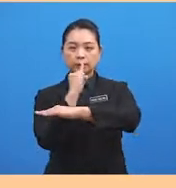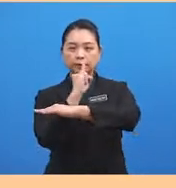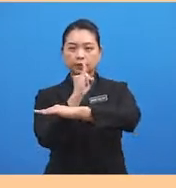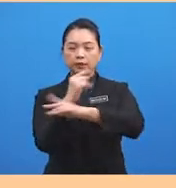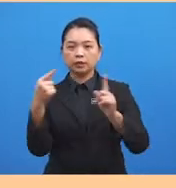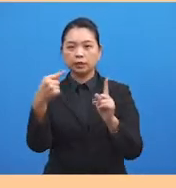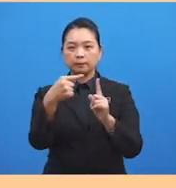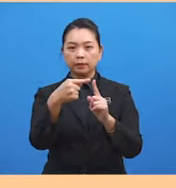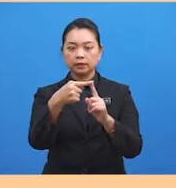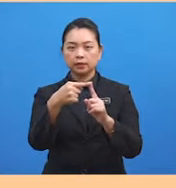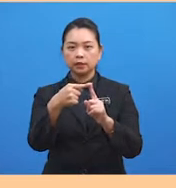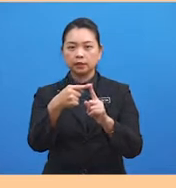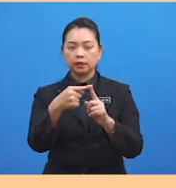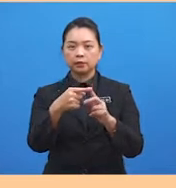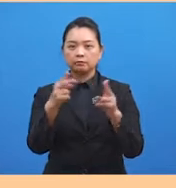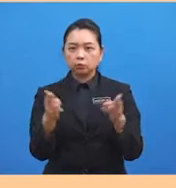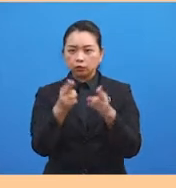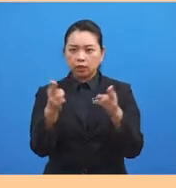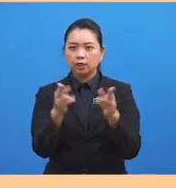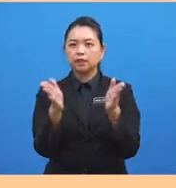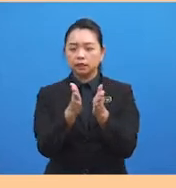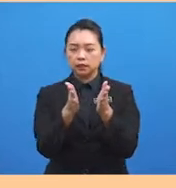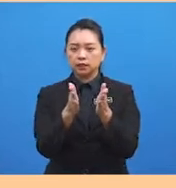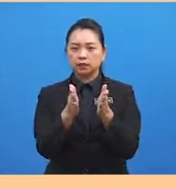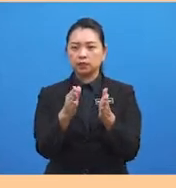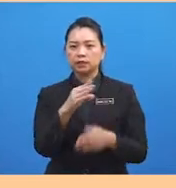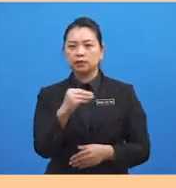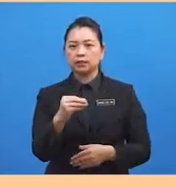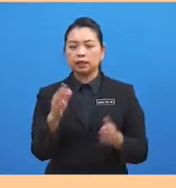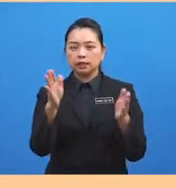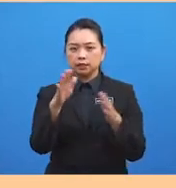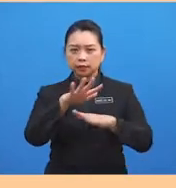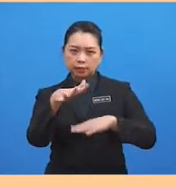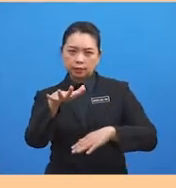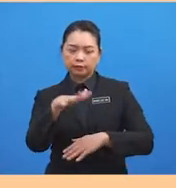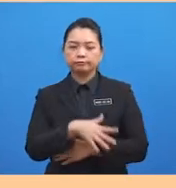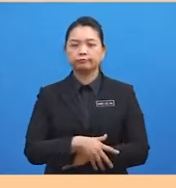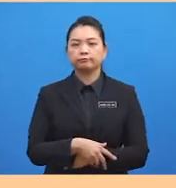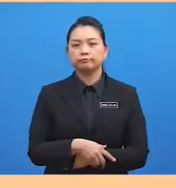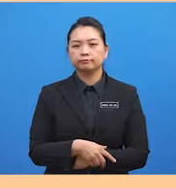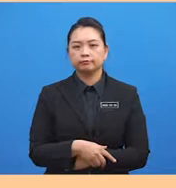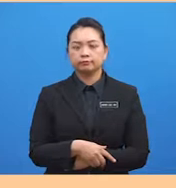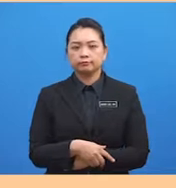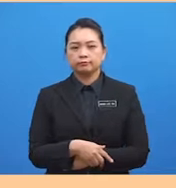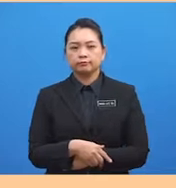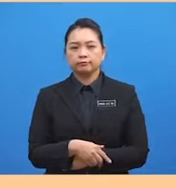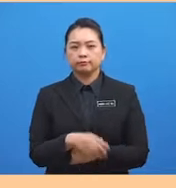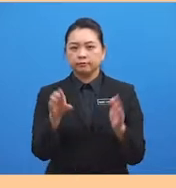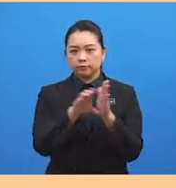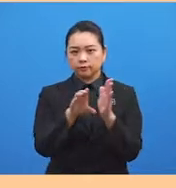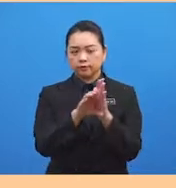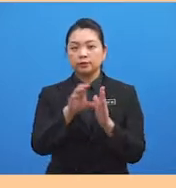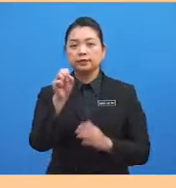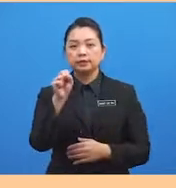jaminan kepada perusahaan kecil dan sederhana SME. Contoh skim